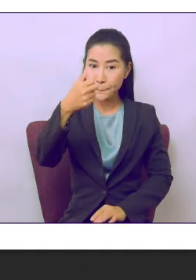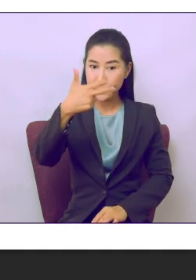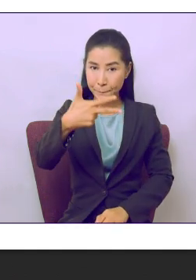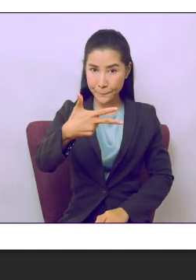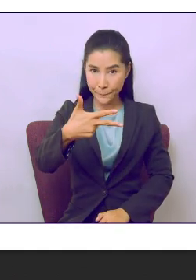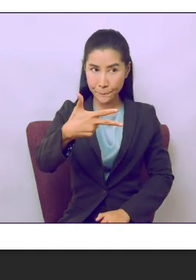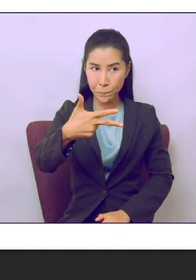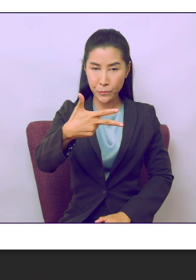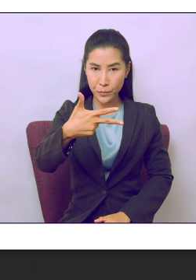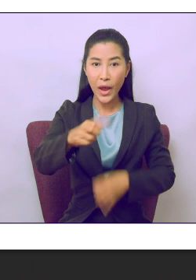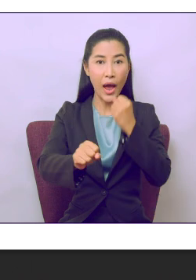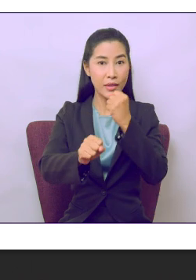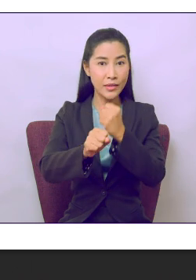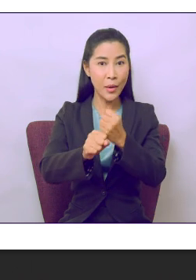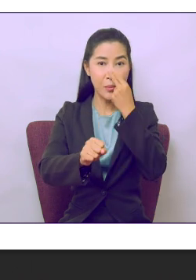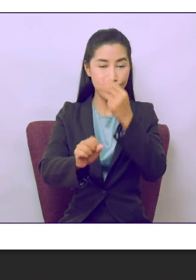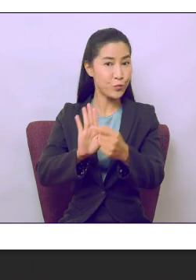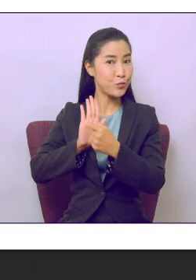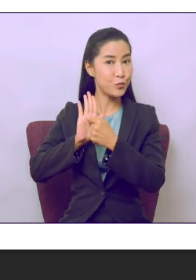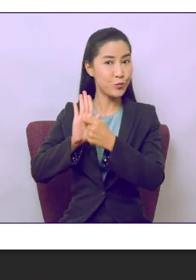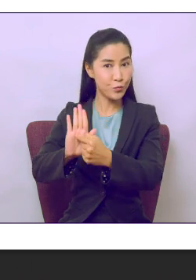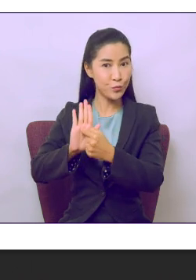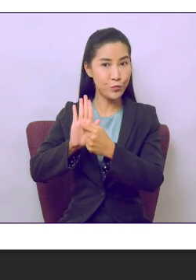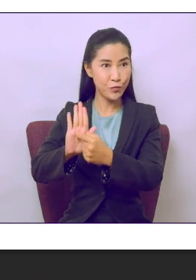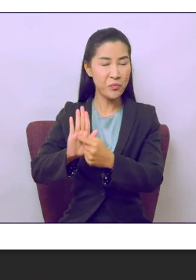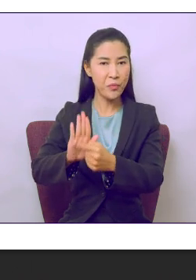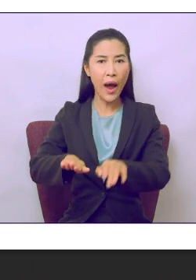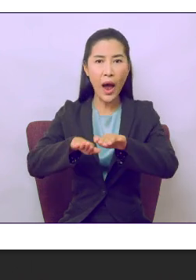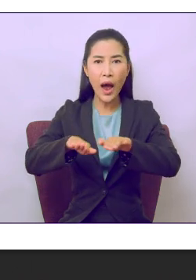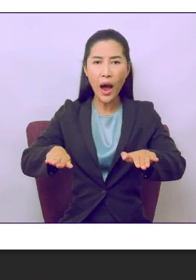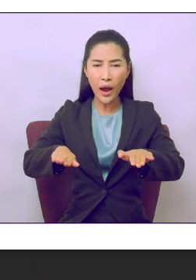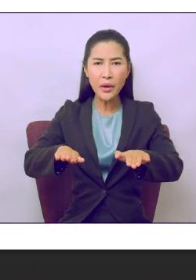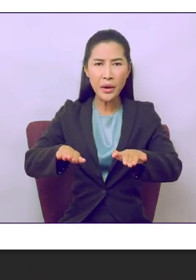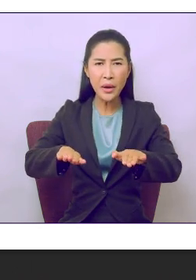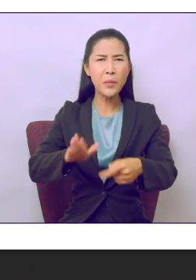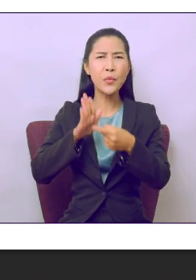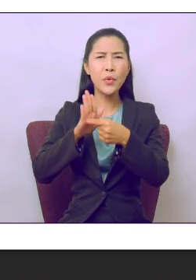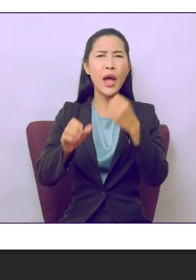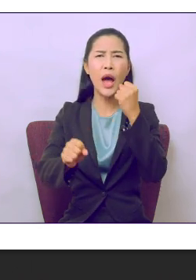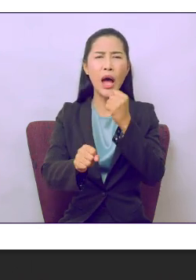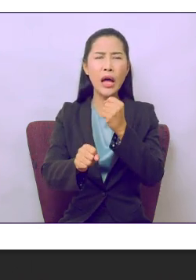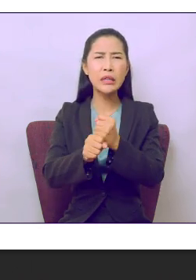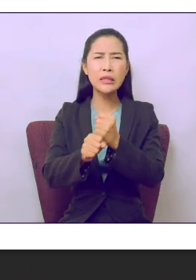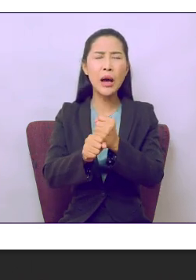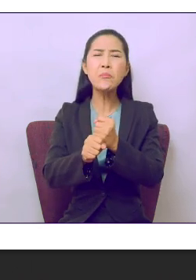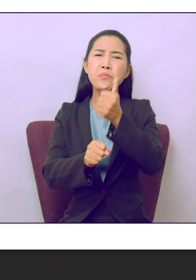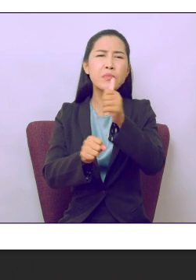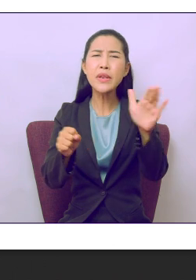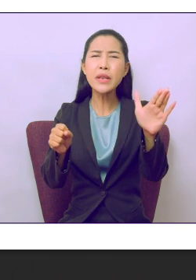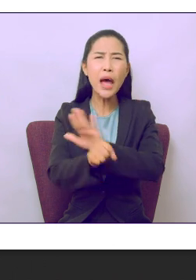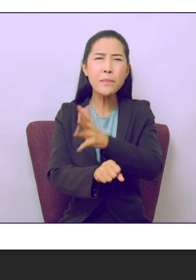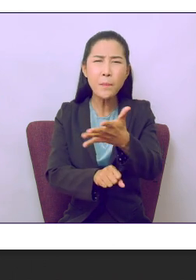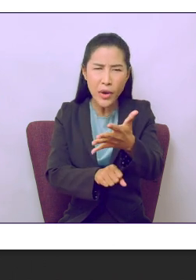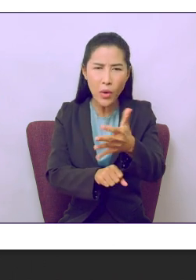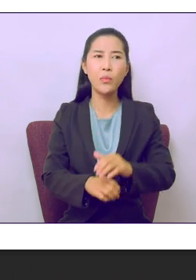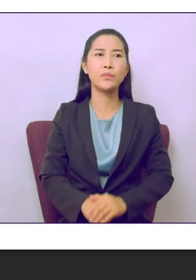ครับ 3แบบเดี๋ยวผมจะทำให้ดูก่อนเพราะว่าอ่าน้องเนี่ยนะครับที่เป็นเป็นเคสเยอาจจะทำได้ไม่ทุกอันนะครับอาจจะทำไม่ได้ไม่ทุก